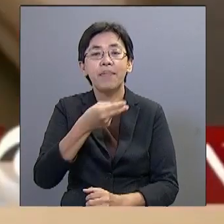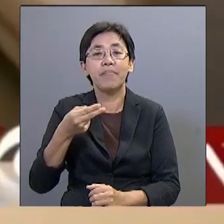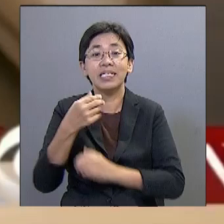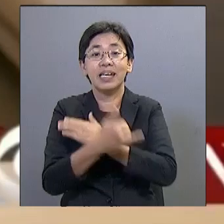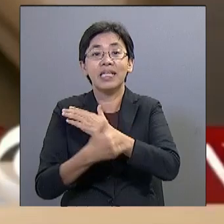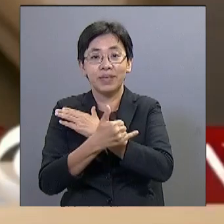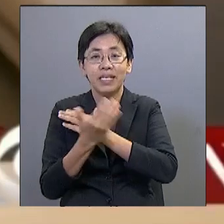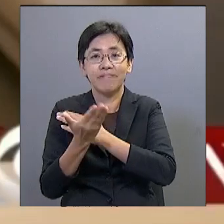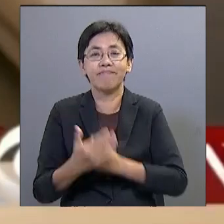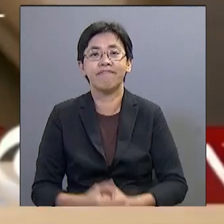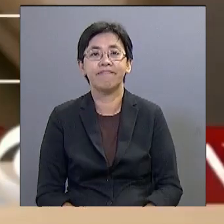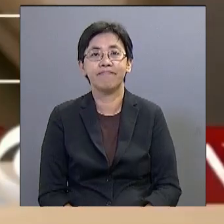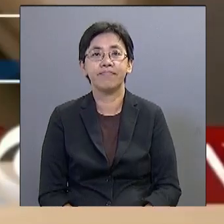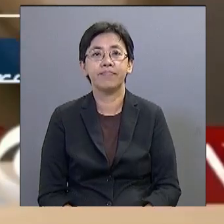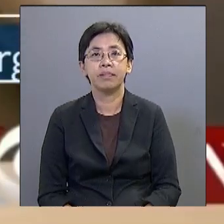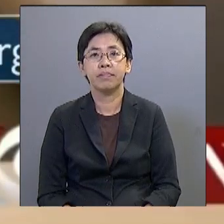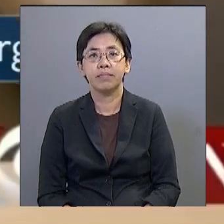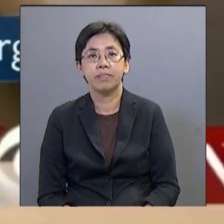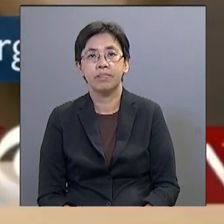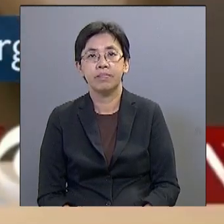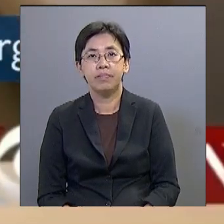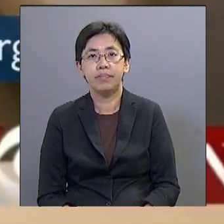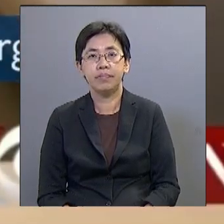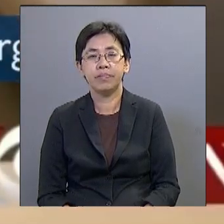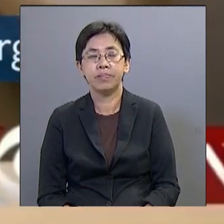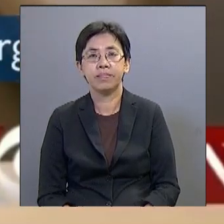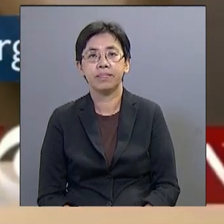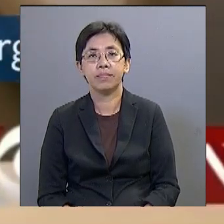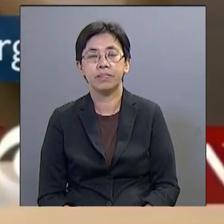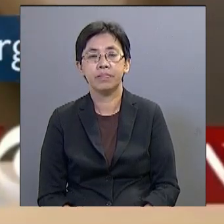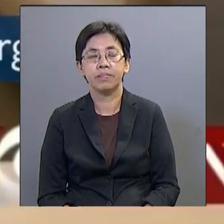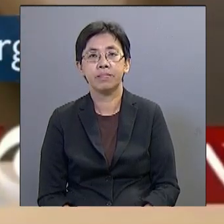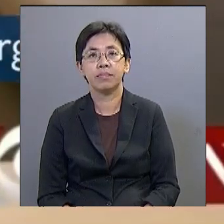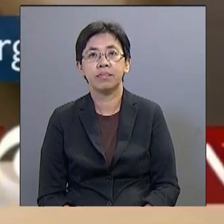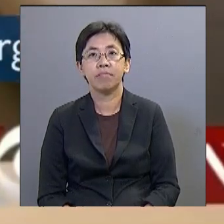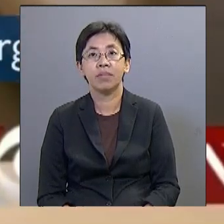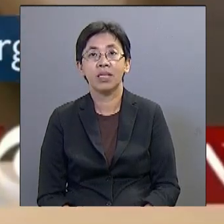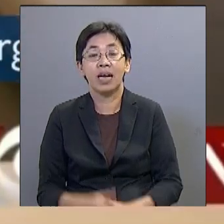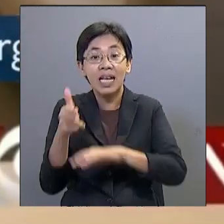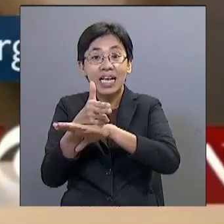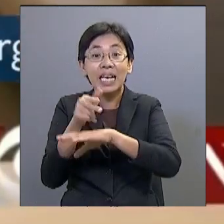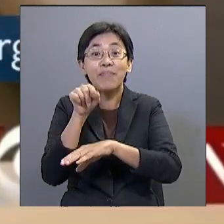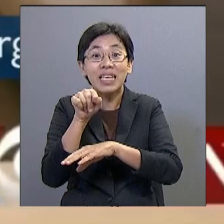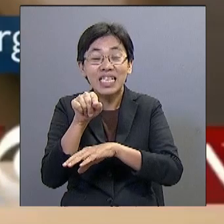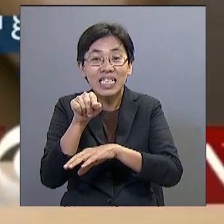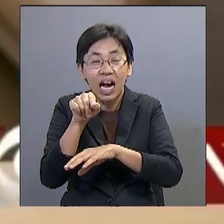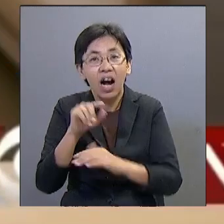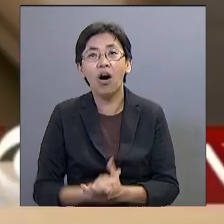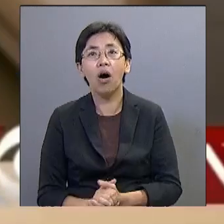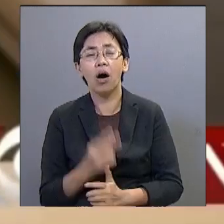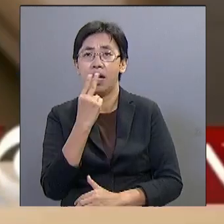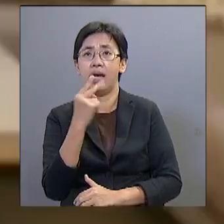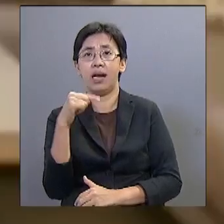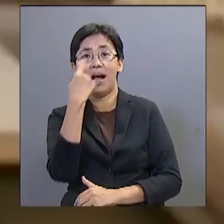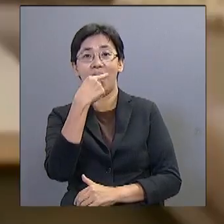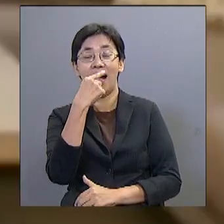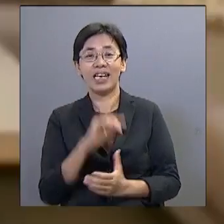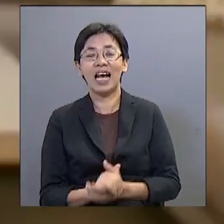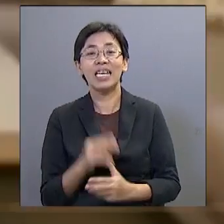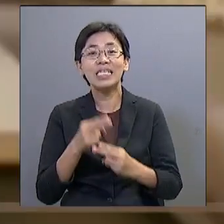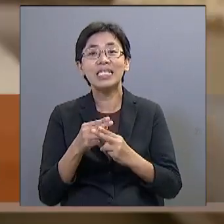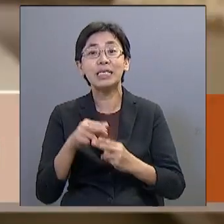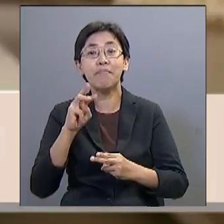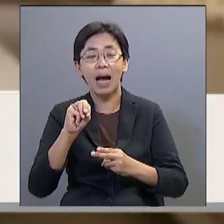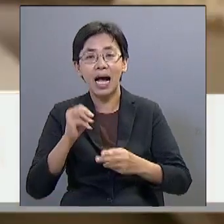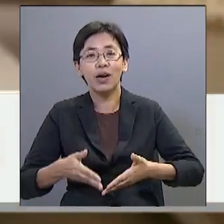คลิทเหอยู่นนะคะเราก็เหนอยู่วเป็น Mark Zuckerbergผ